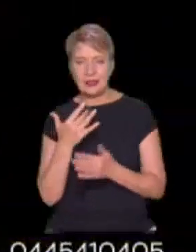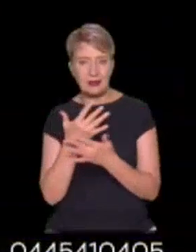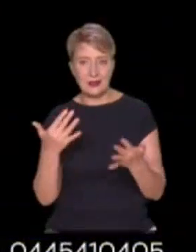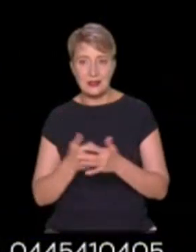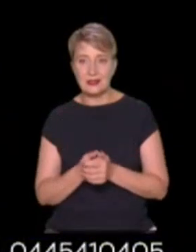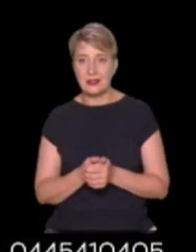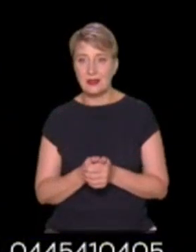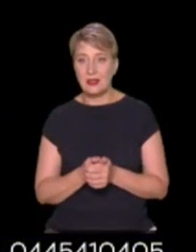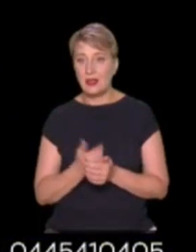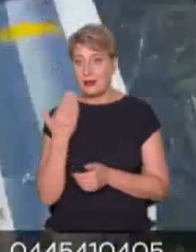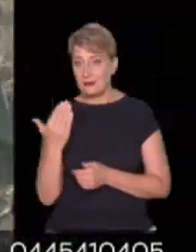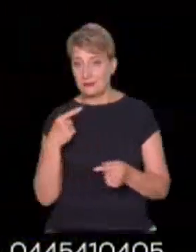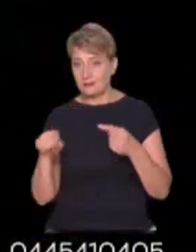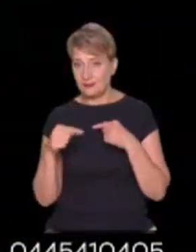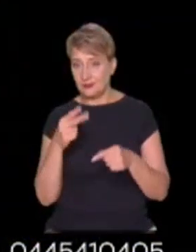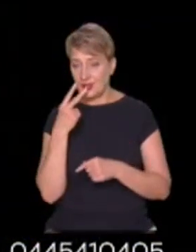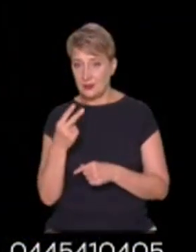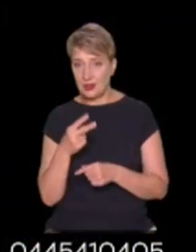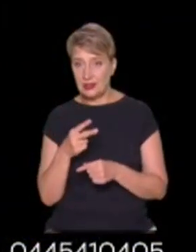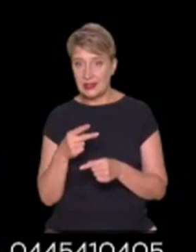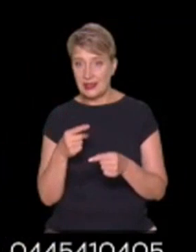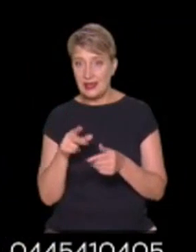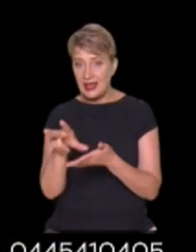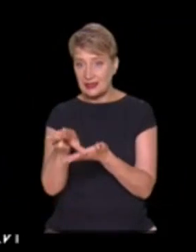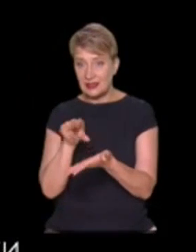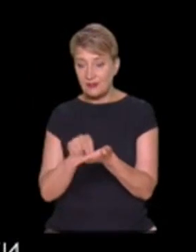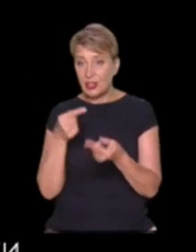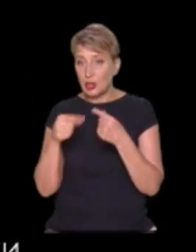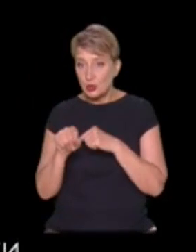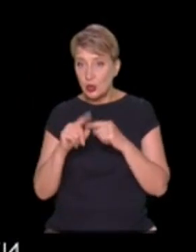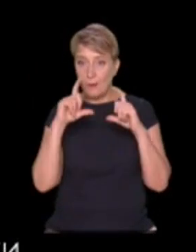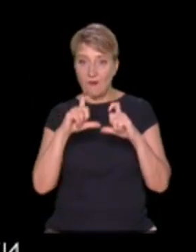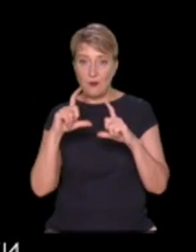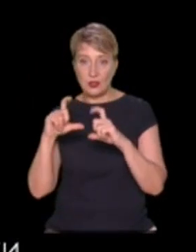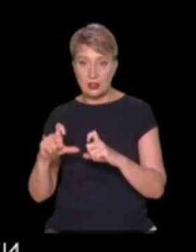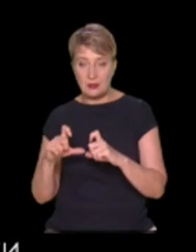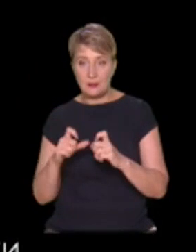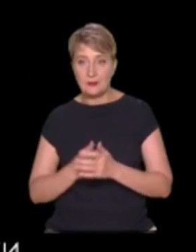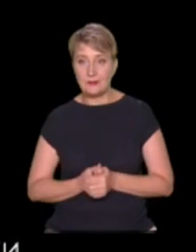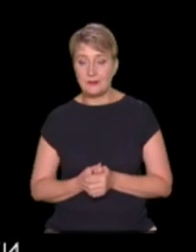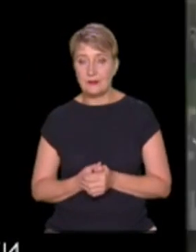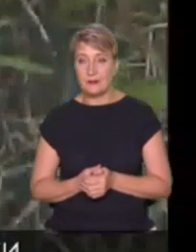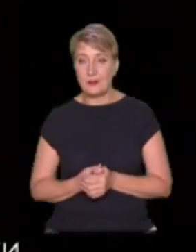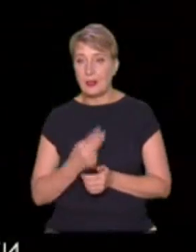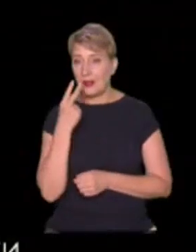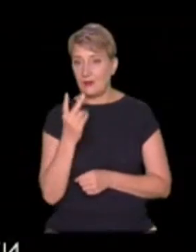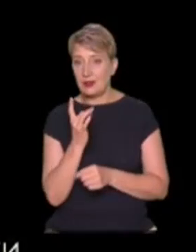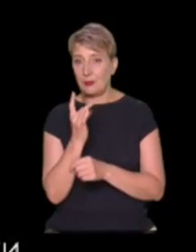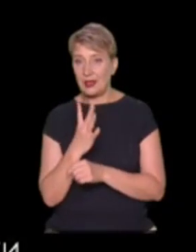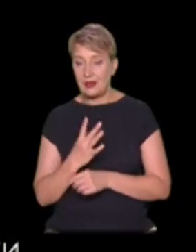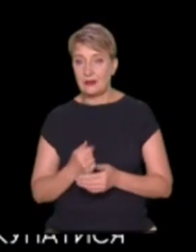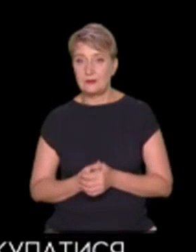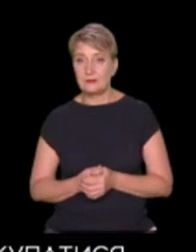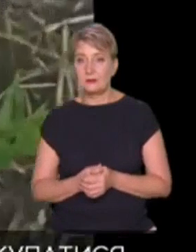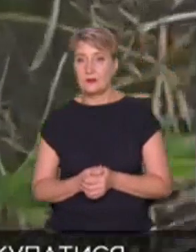GB04D300003, и ну, вот здесь его не видно, и сравните с другими фотографиями от мая, где опять же видна ракета «Brimstone»,